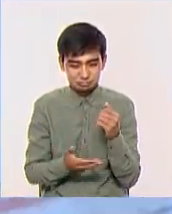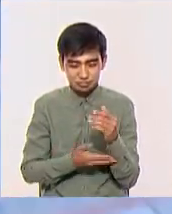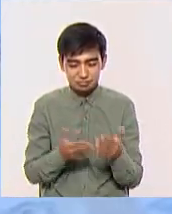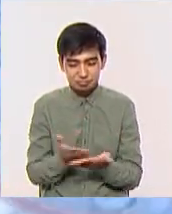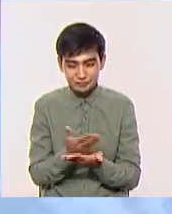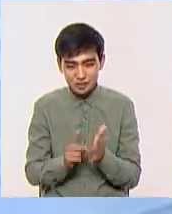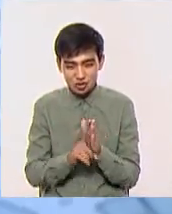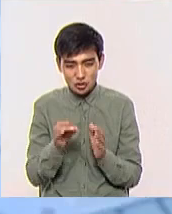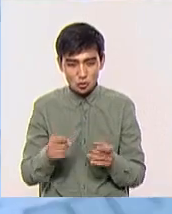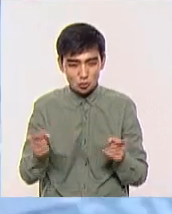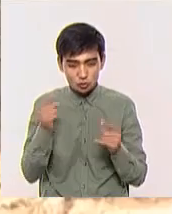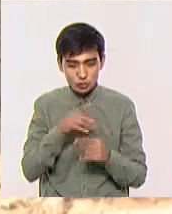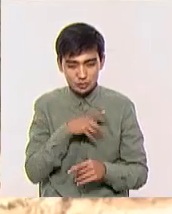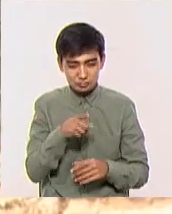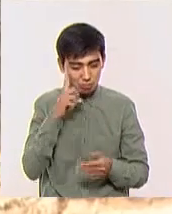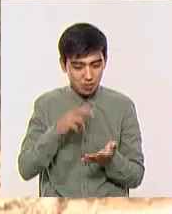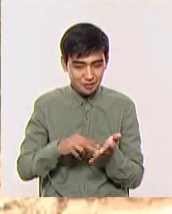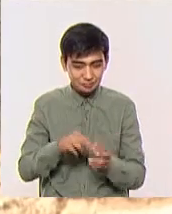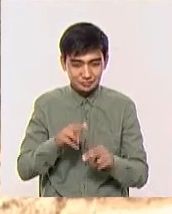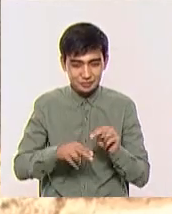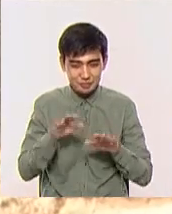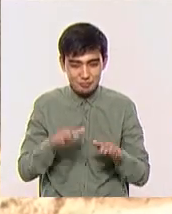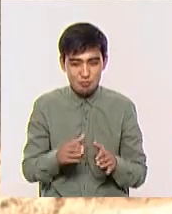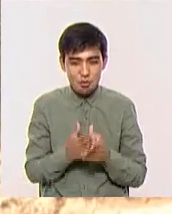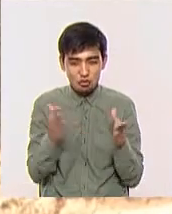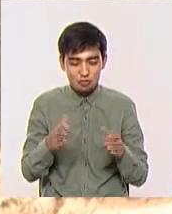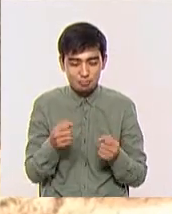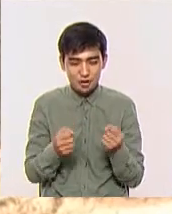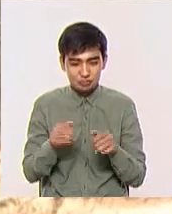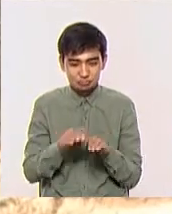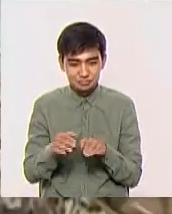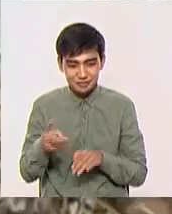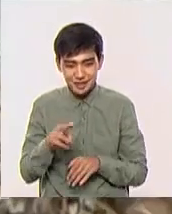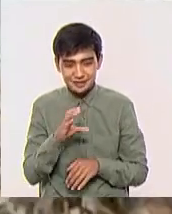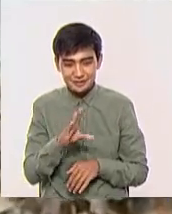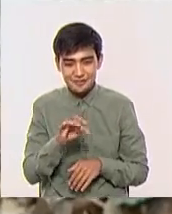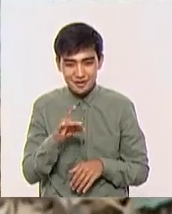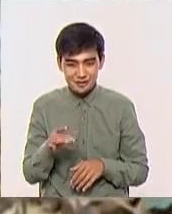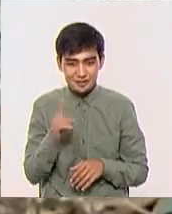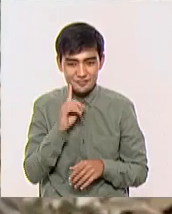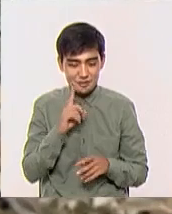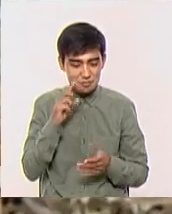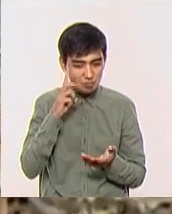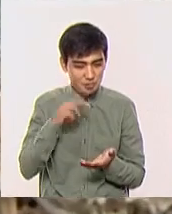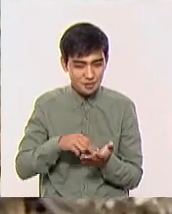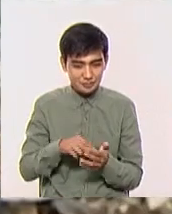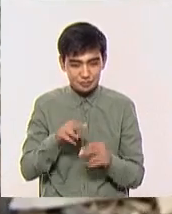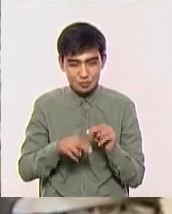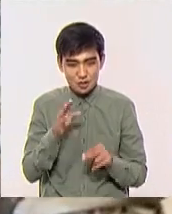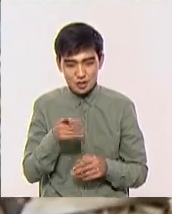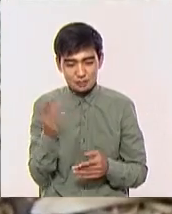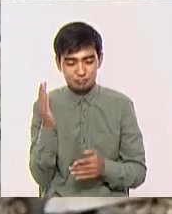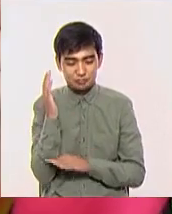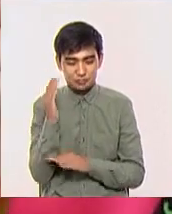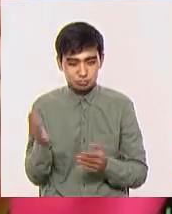чиновников запланировала на этом месте построить большую парковку для посетителей сквера, который тоже пока в планах. Остановить